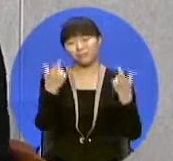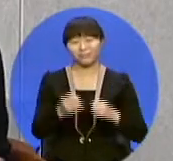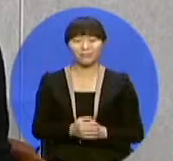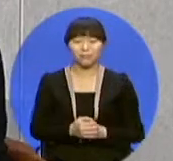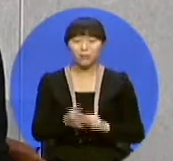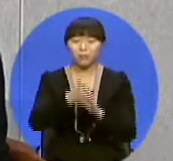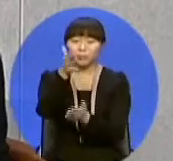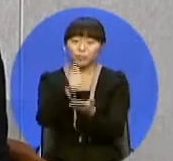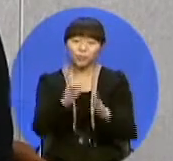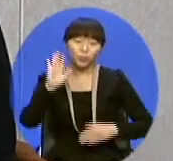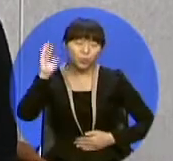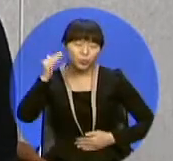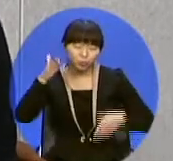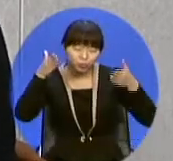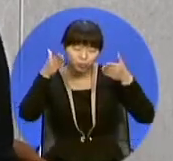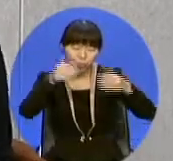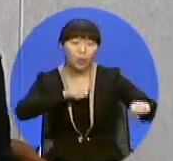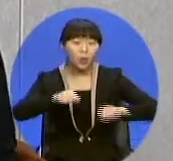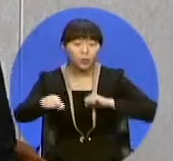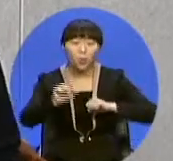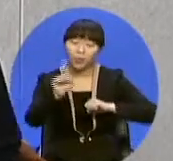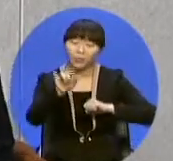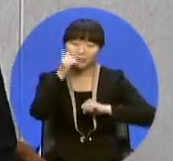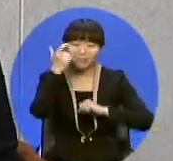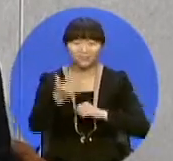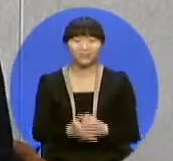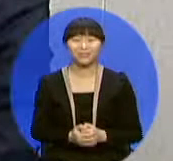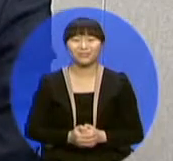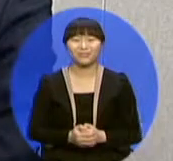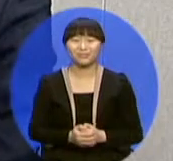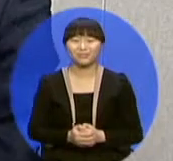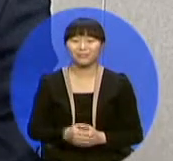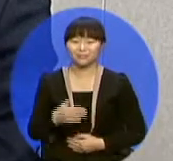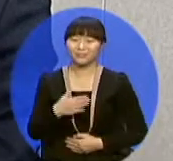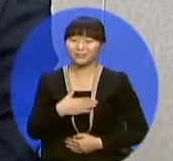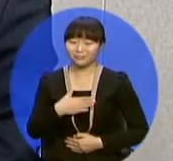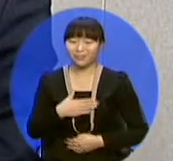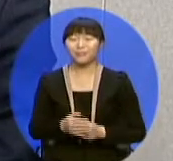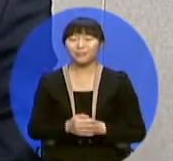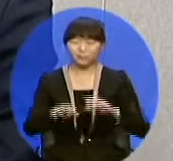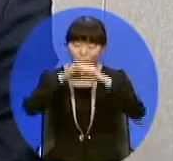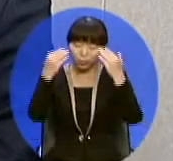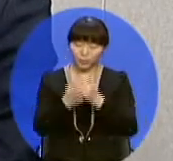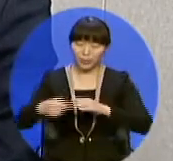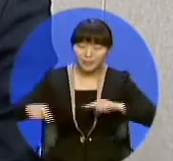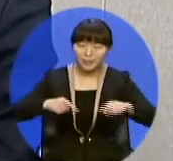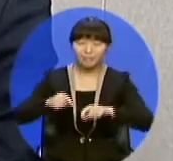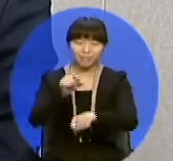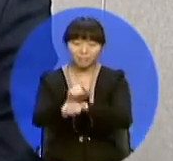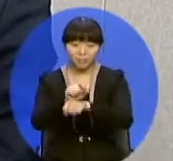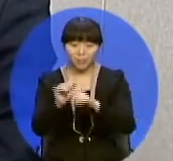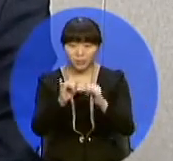네, 시장님께서 요즘 주력하시는 활동은 어떤 활동들일까요? 네, 저는 모든 정치나 행정하는 사람이